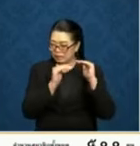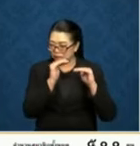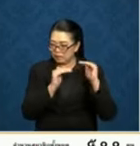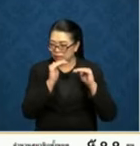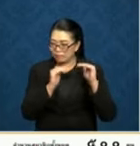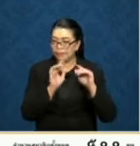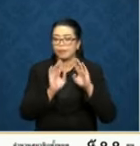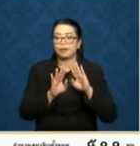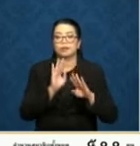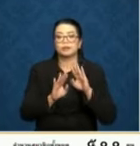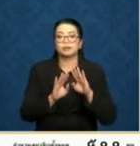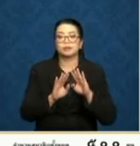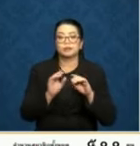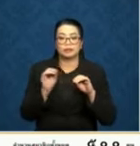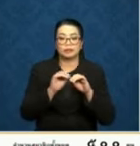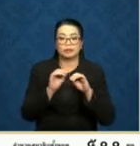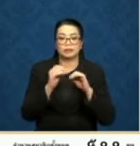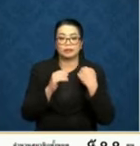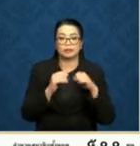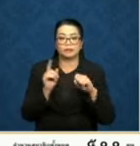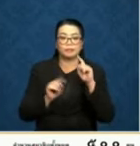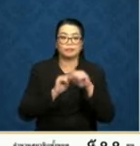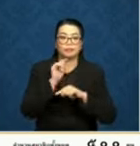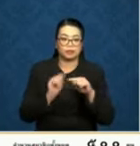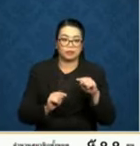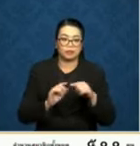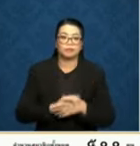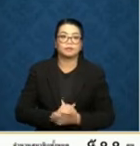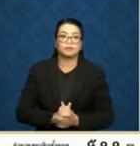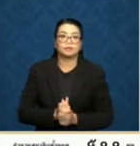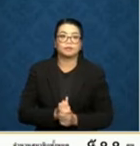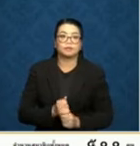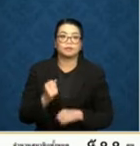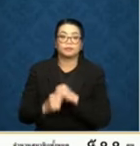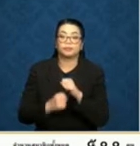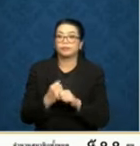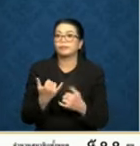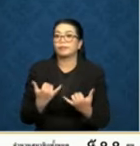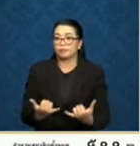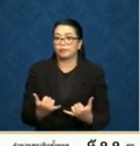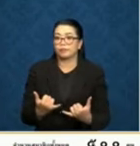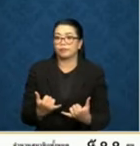้ว อยู่ที่ประมาณเกืบ 10% ครัและไม่ใช่เฉพาะปีนี้ครั